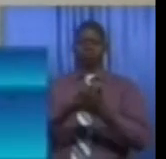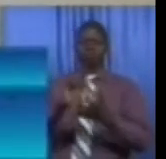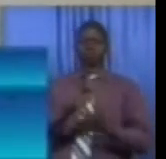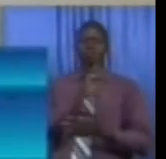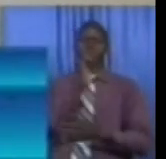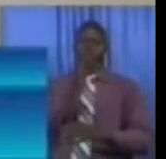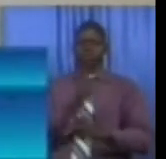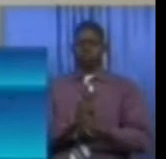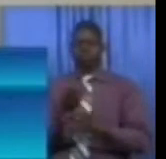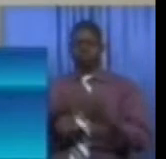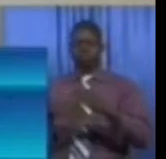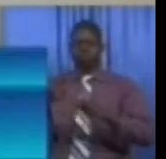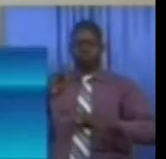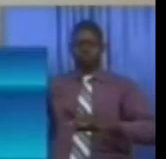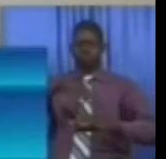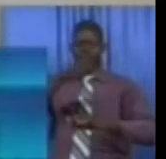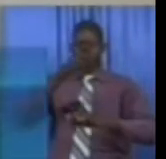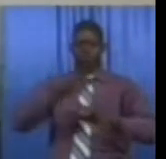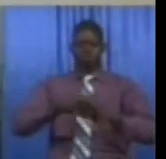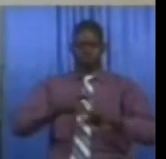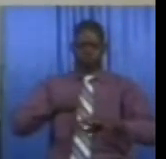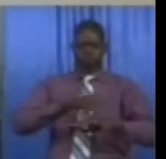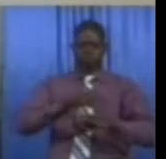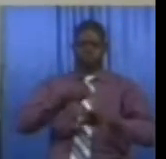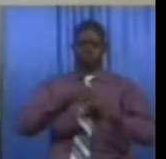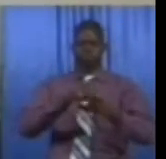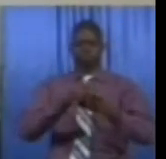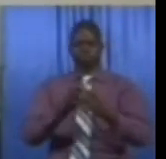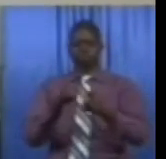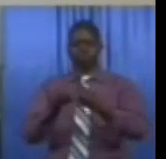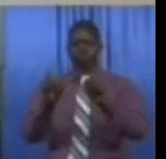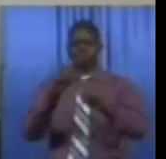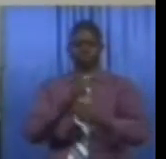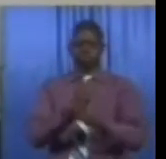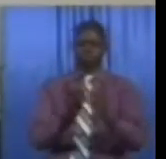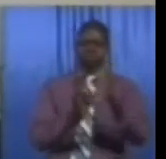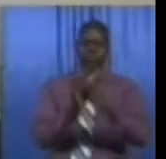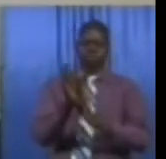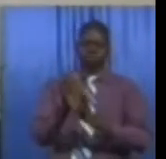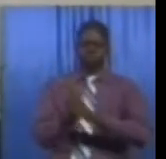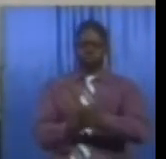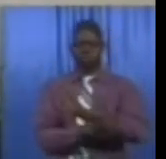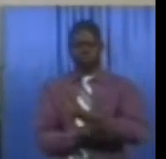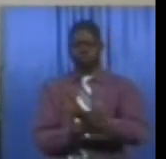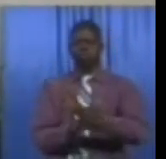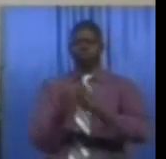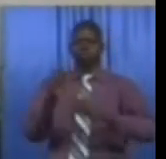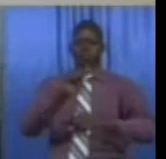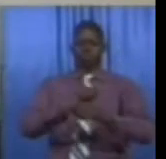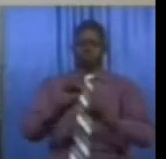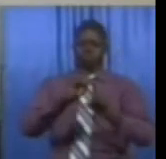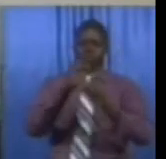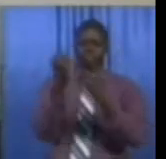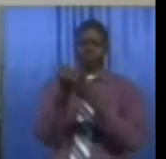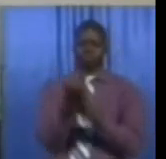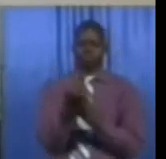dans une république. Naturellement, les différents acteurs de développement du pays, les acteurs sociaux